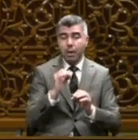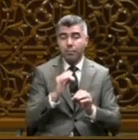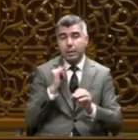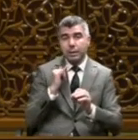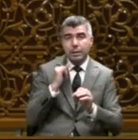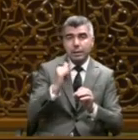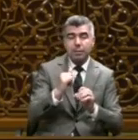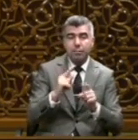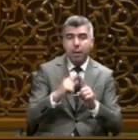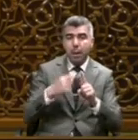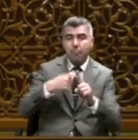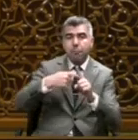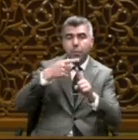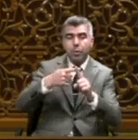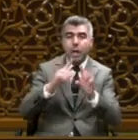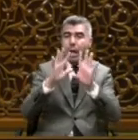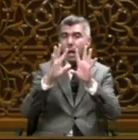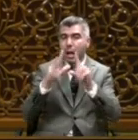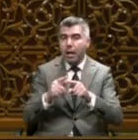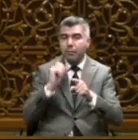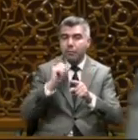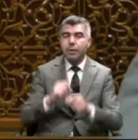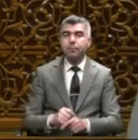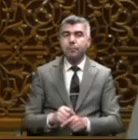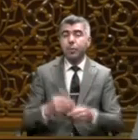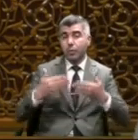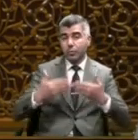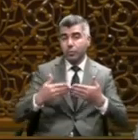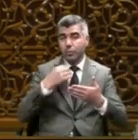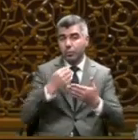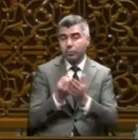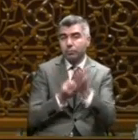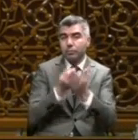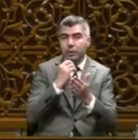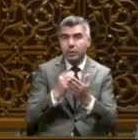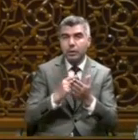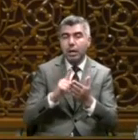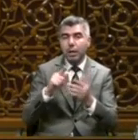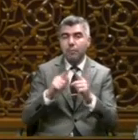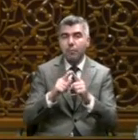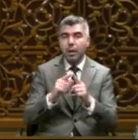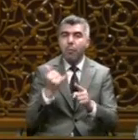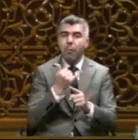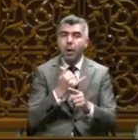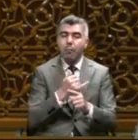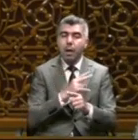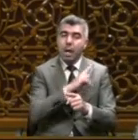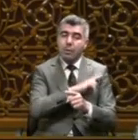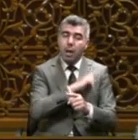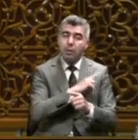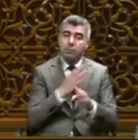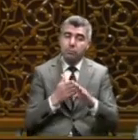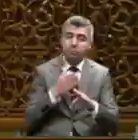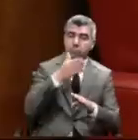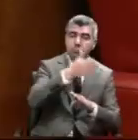ما سيضاعف الارقام اعلاه وهي مناسبه نؤكد فيها على معالجه قضايا تامين الولوج الى هذه الانواع من